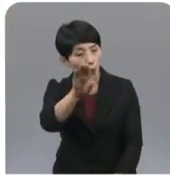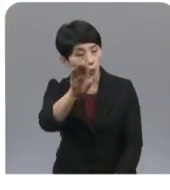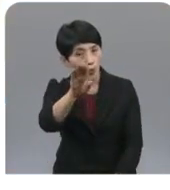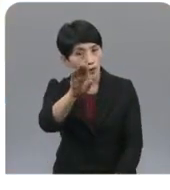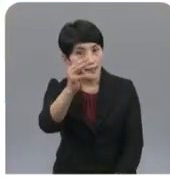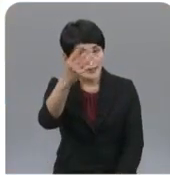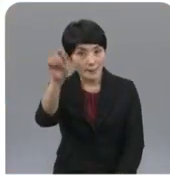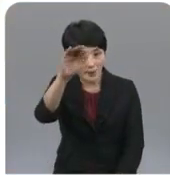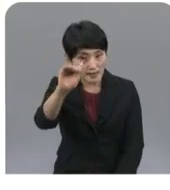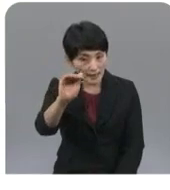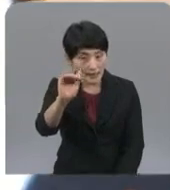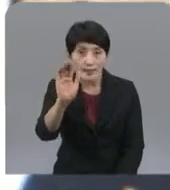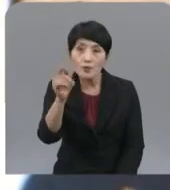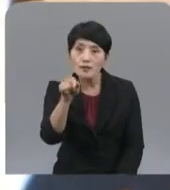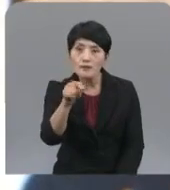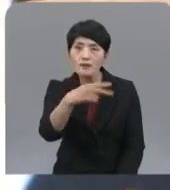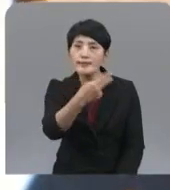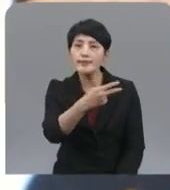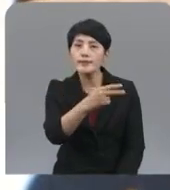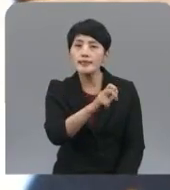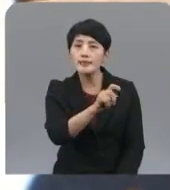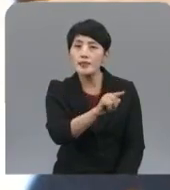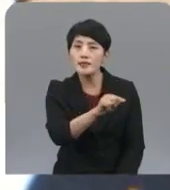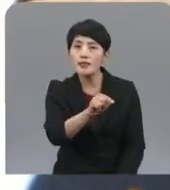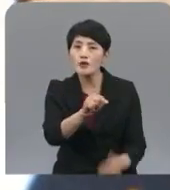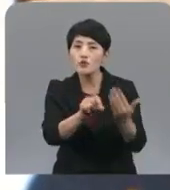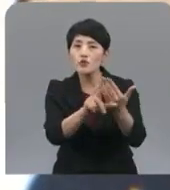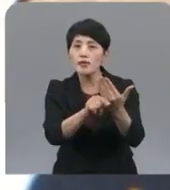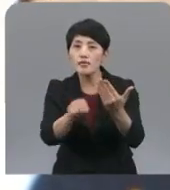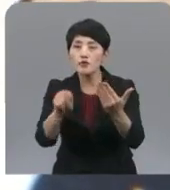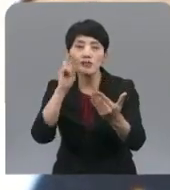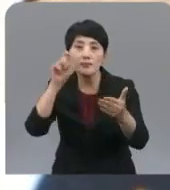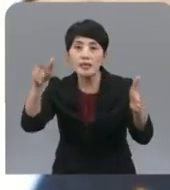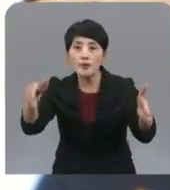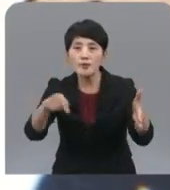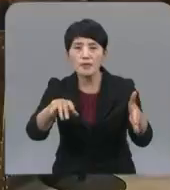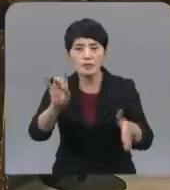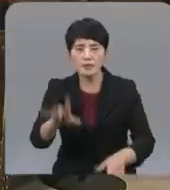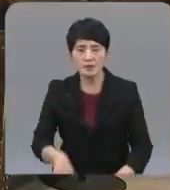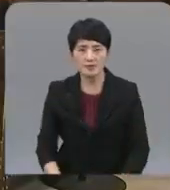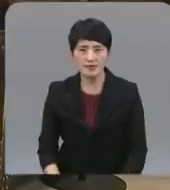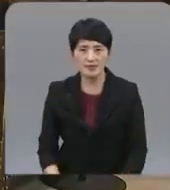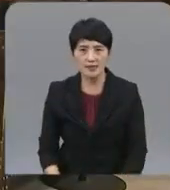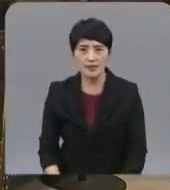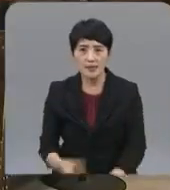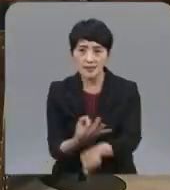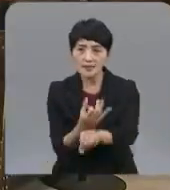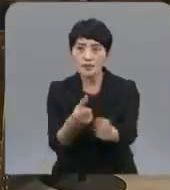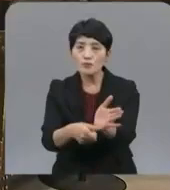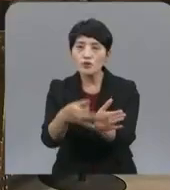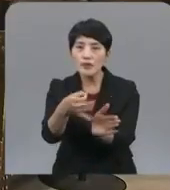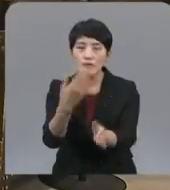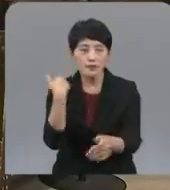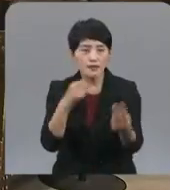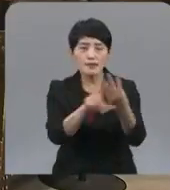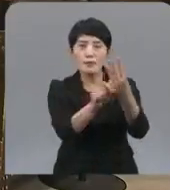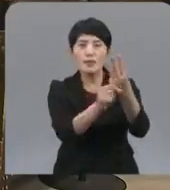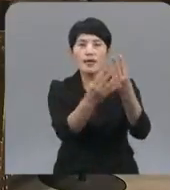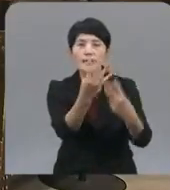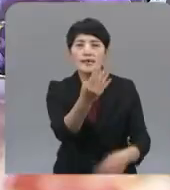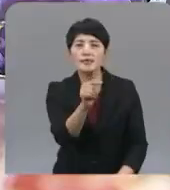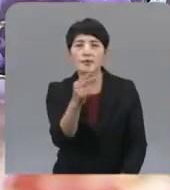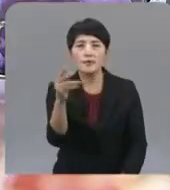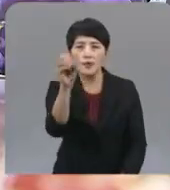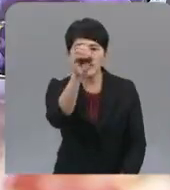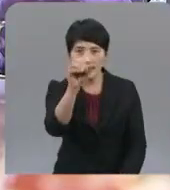下。这主要受到了石油类产品价格大幅下滑，服务项目价格涨幅略微放缓的影响。据统